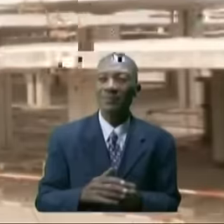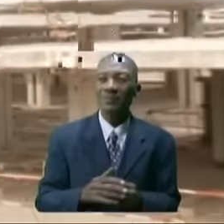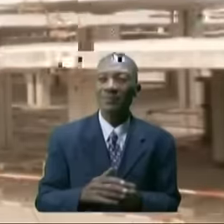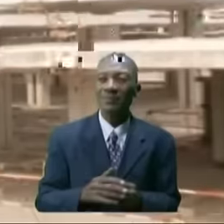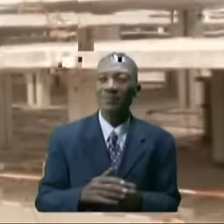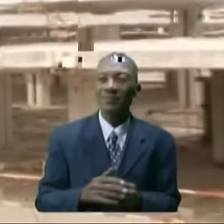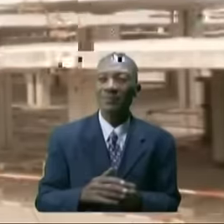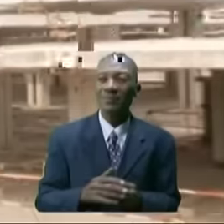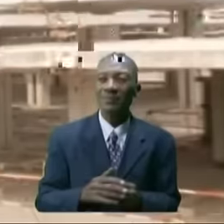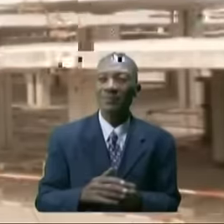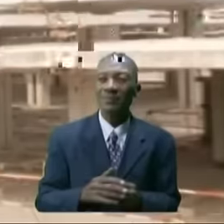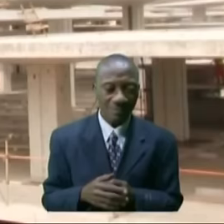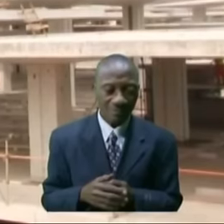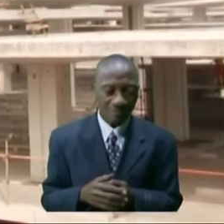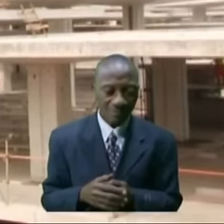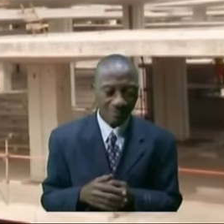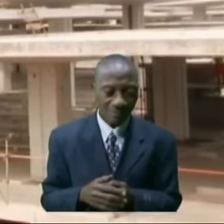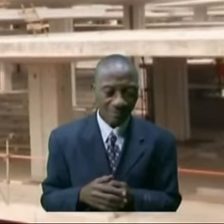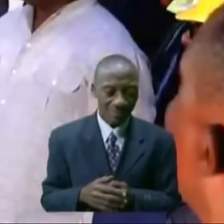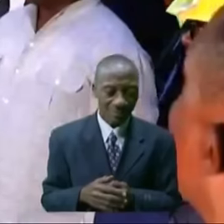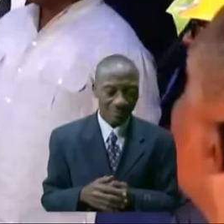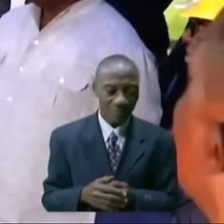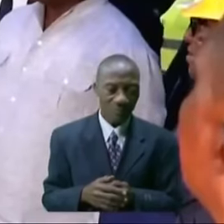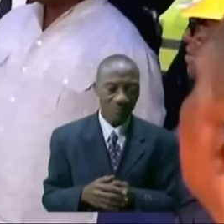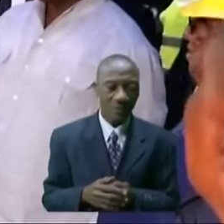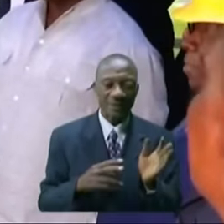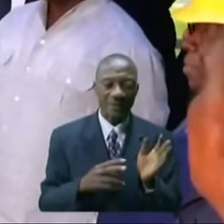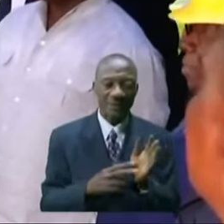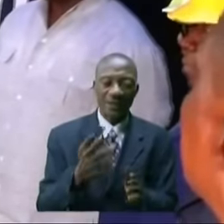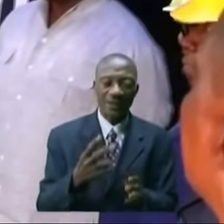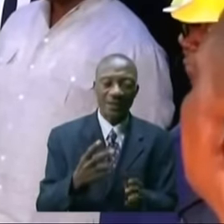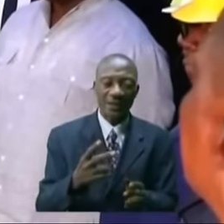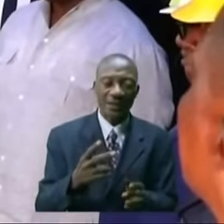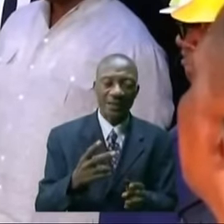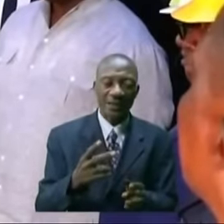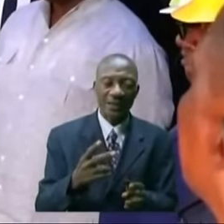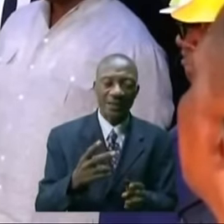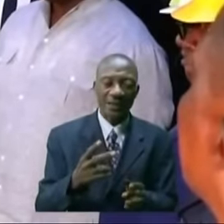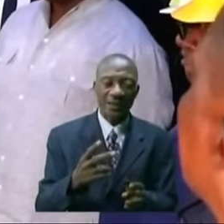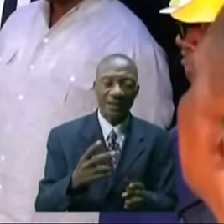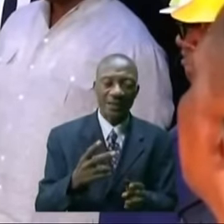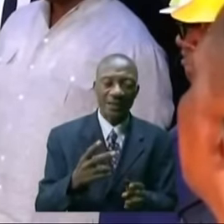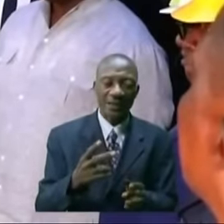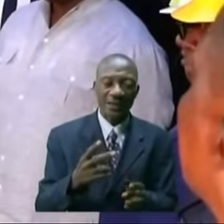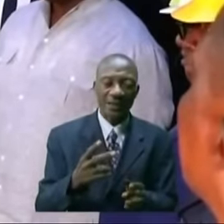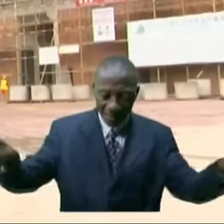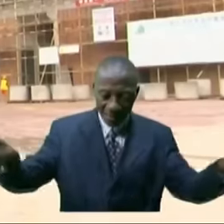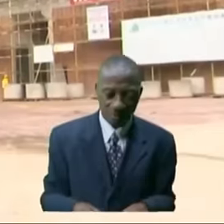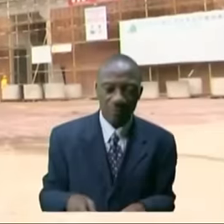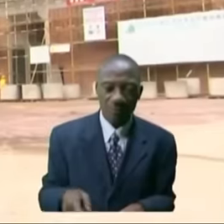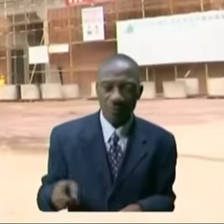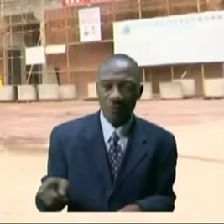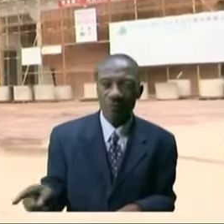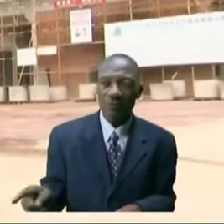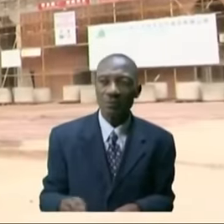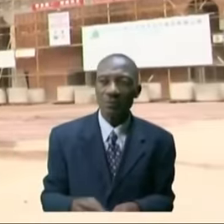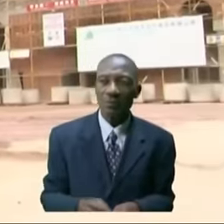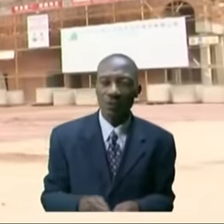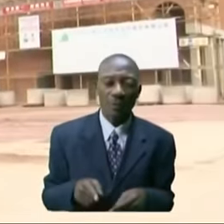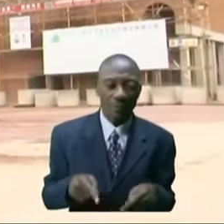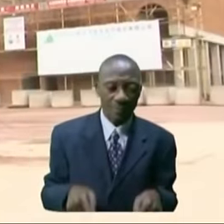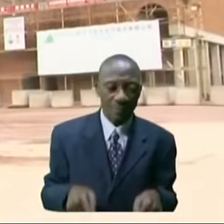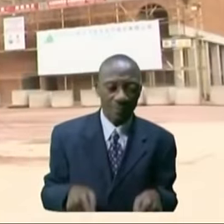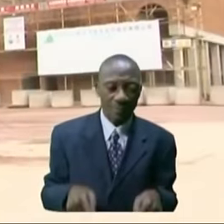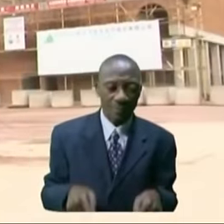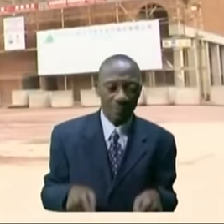Et sur une ici de 92 mètres carrés, le marché commun est constitué